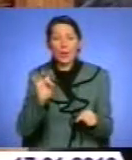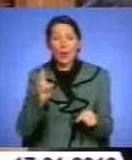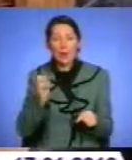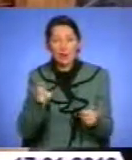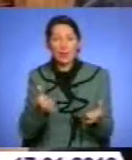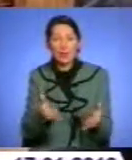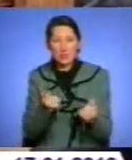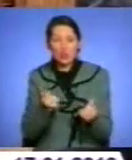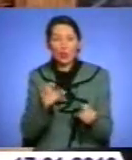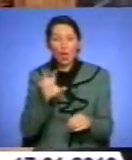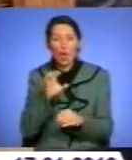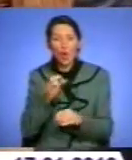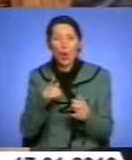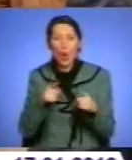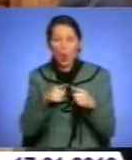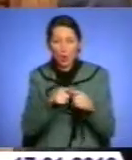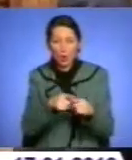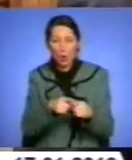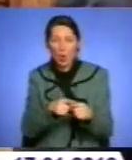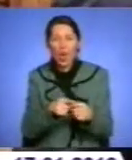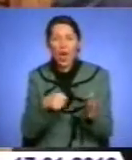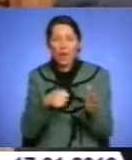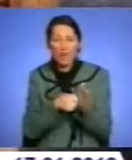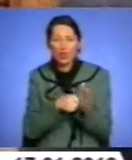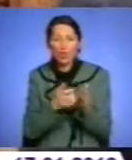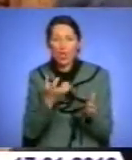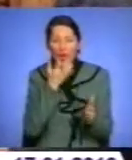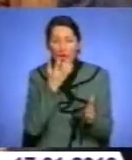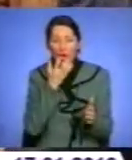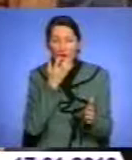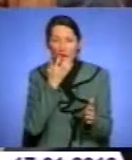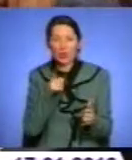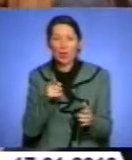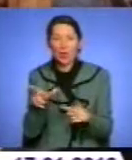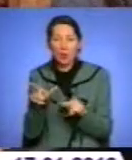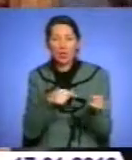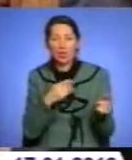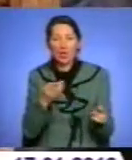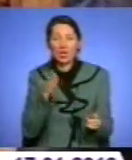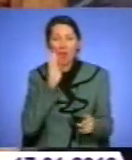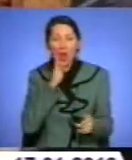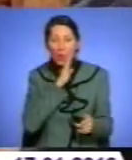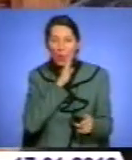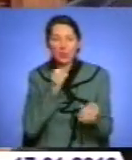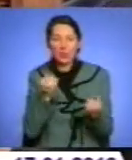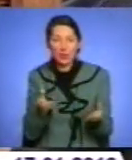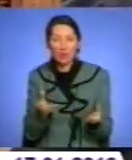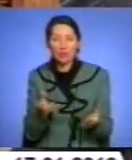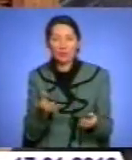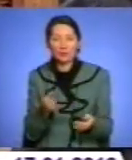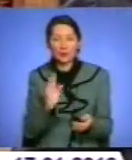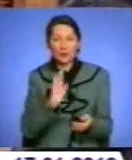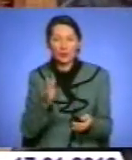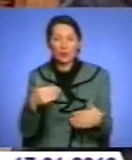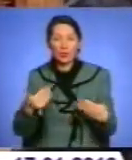зоокуток, вигодують, вигріють, з ними поїде їхня мама, звичайно, що. Ну, і відповідно вони